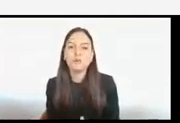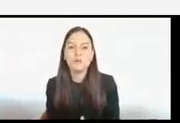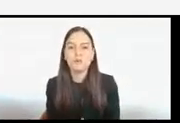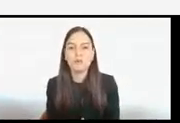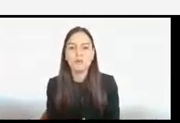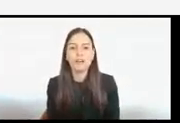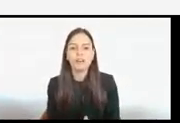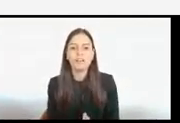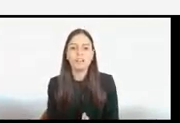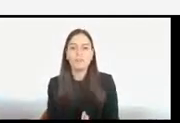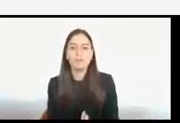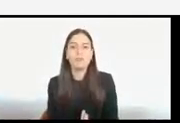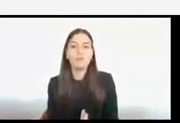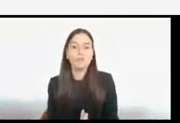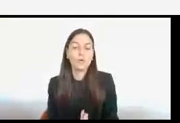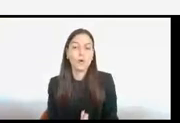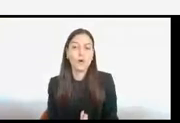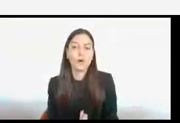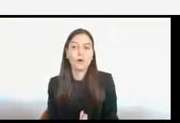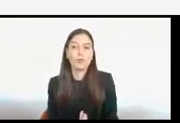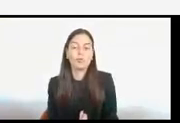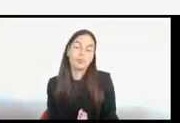de revenus